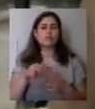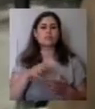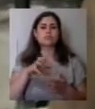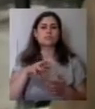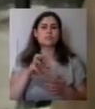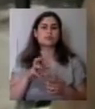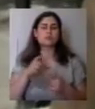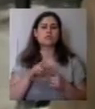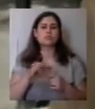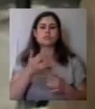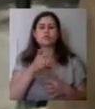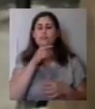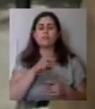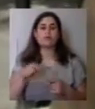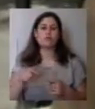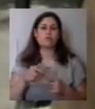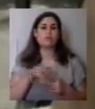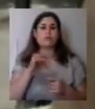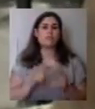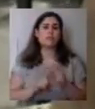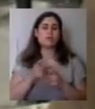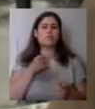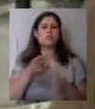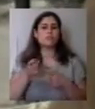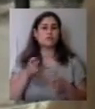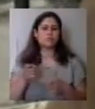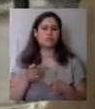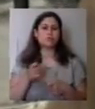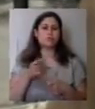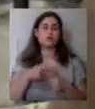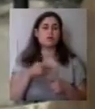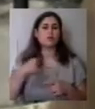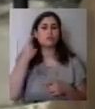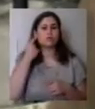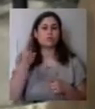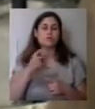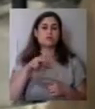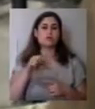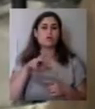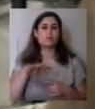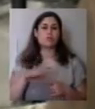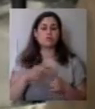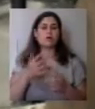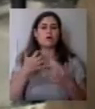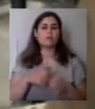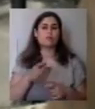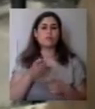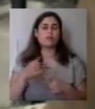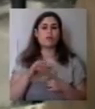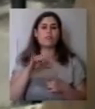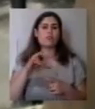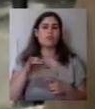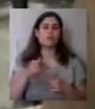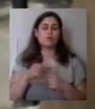І через деякий час почався артобстріл. Я почув перші залпи, дав автоматну очередь вгору, і